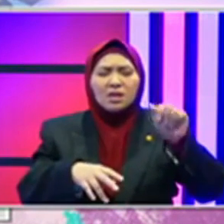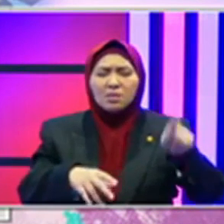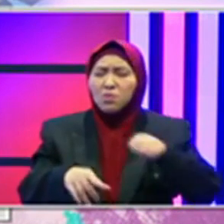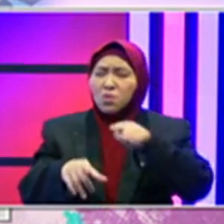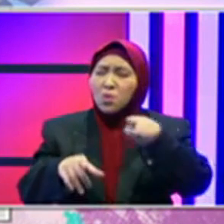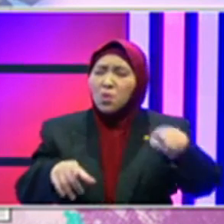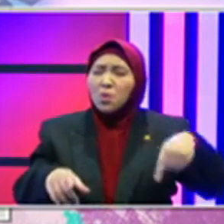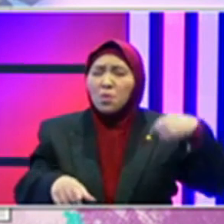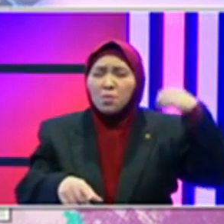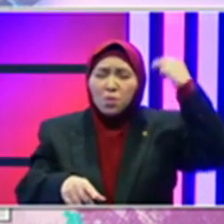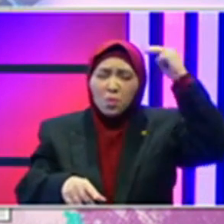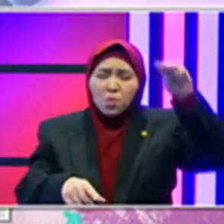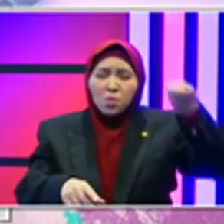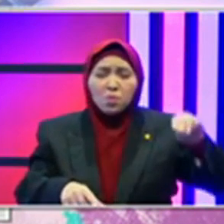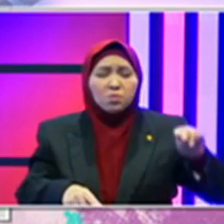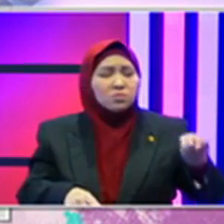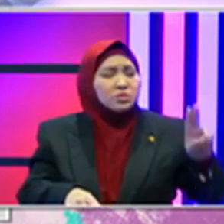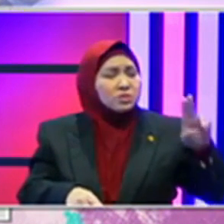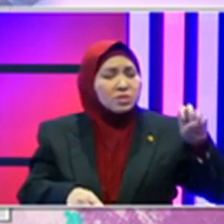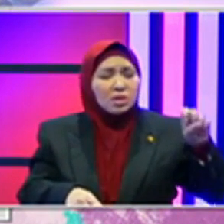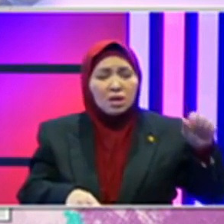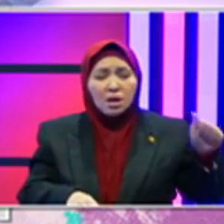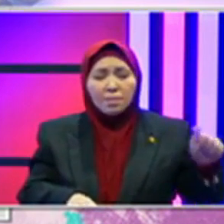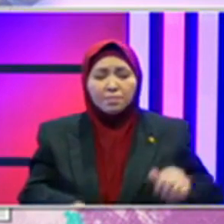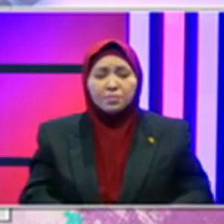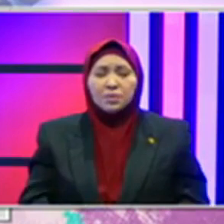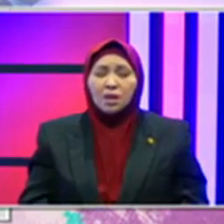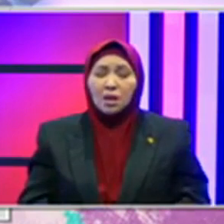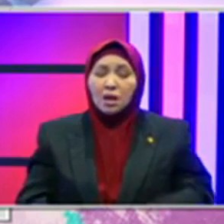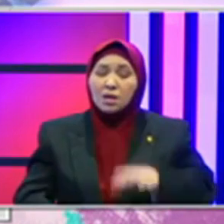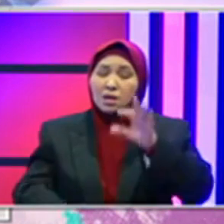بسحرك يا موسى